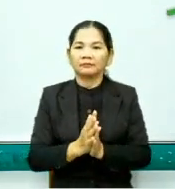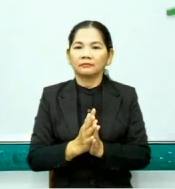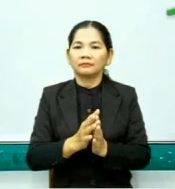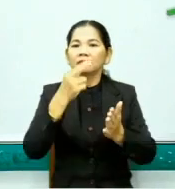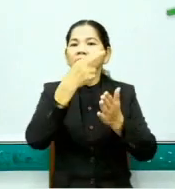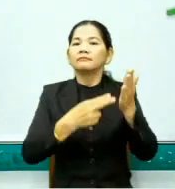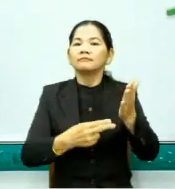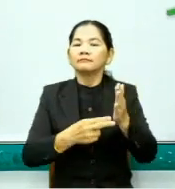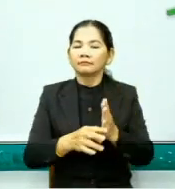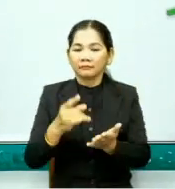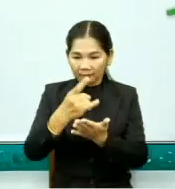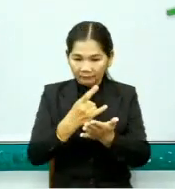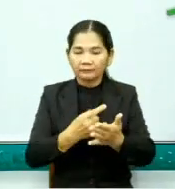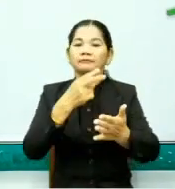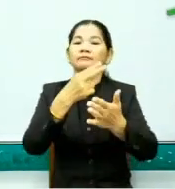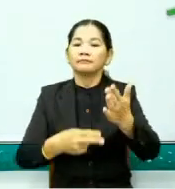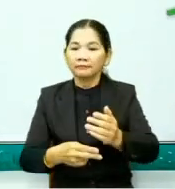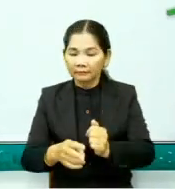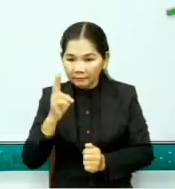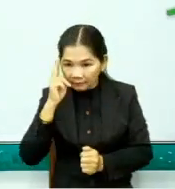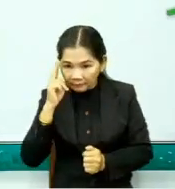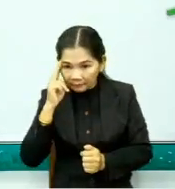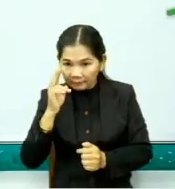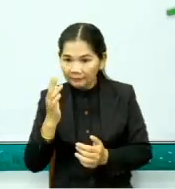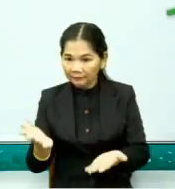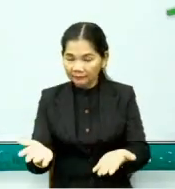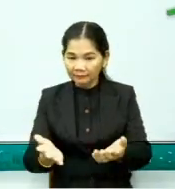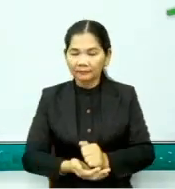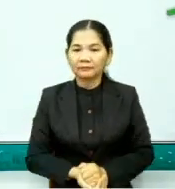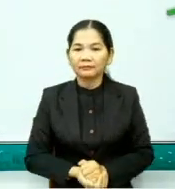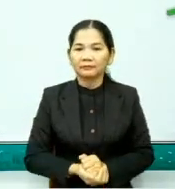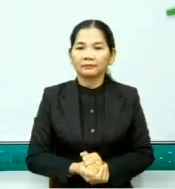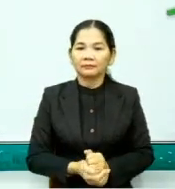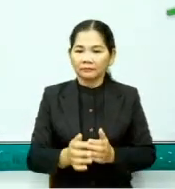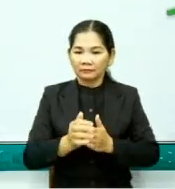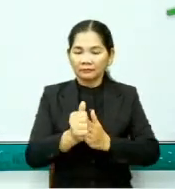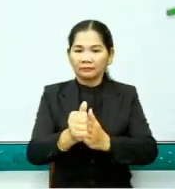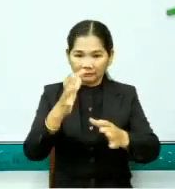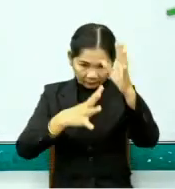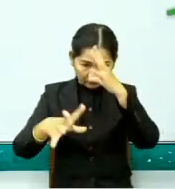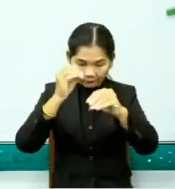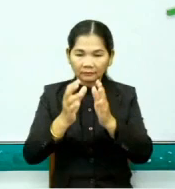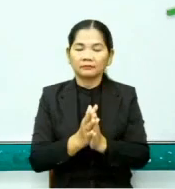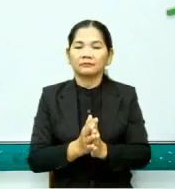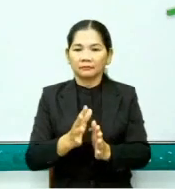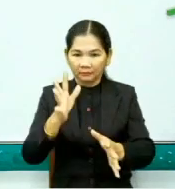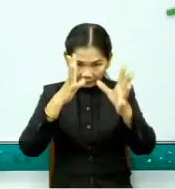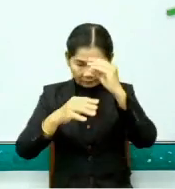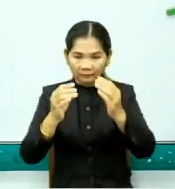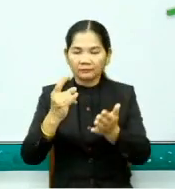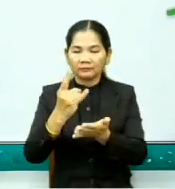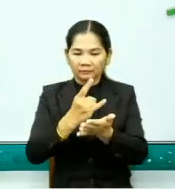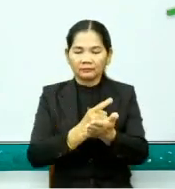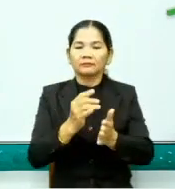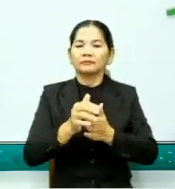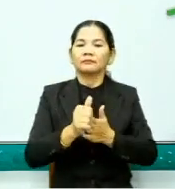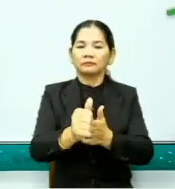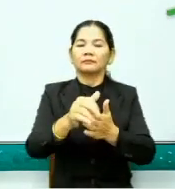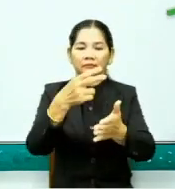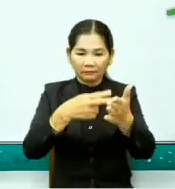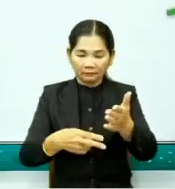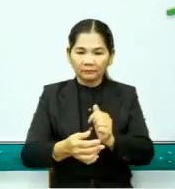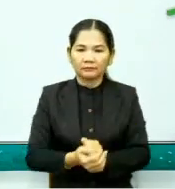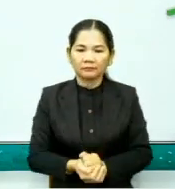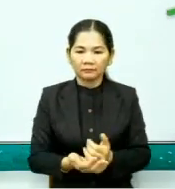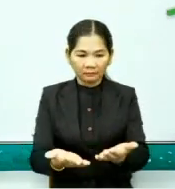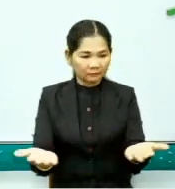vầy con đăng tế chà ta nè cứu nâng nôn con tiền ạc nìa tư riêng mê riêng ẩm bí ở vầy chà